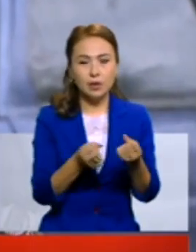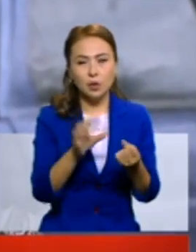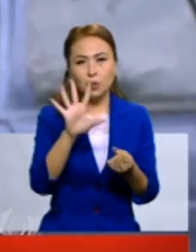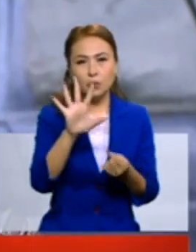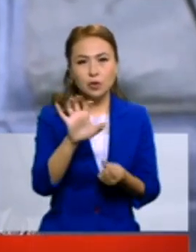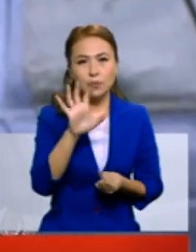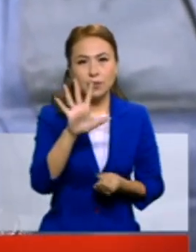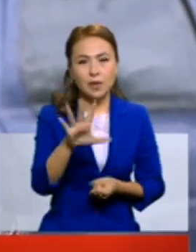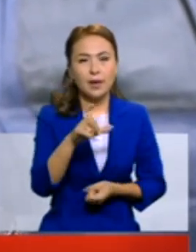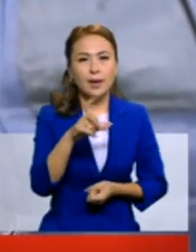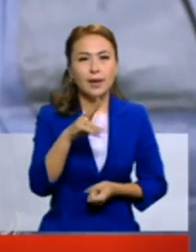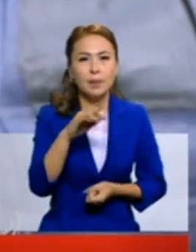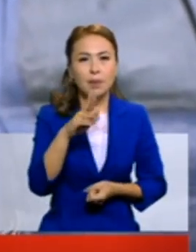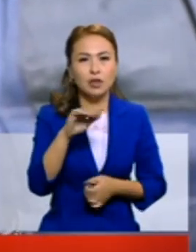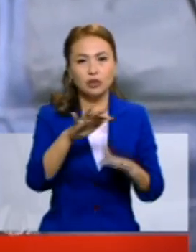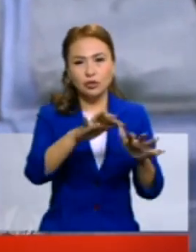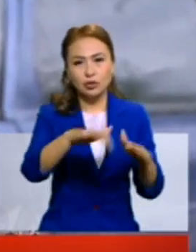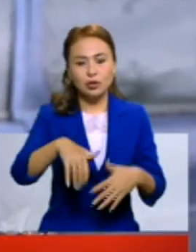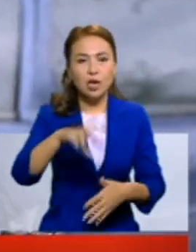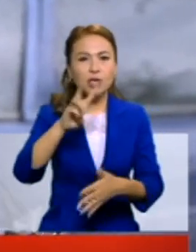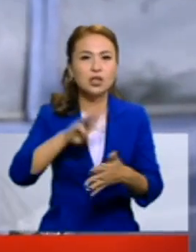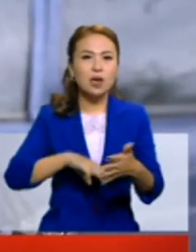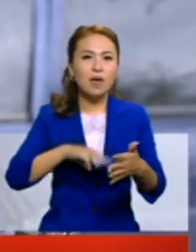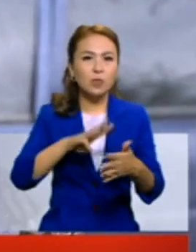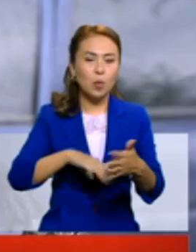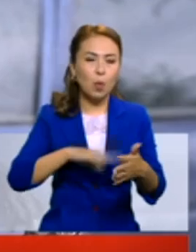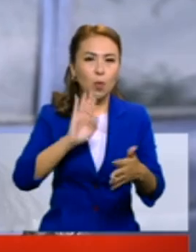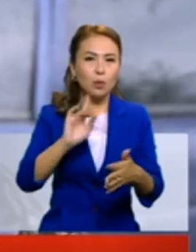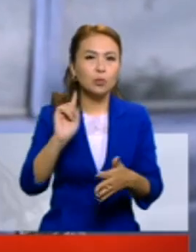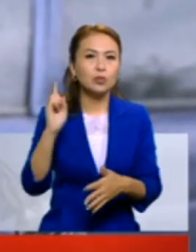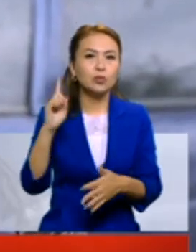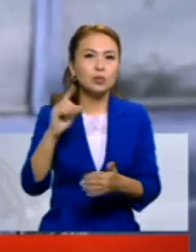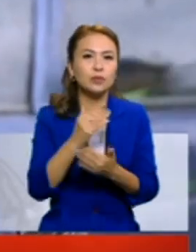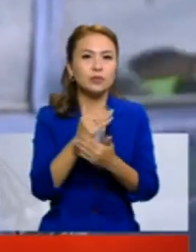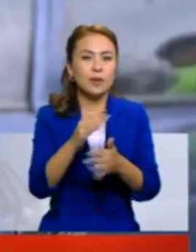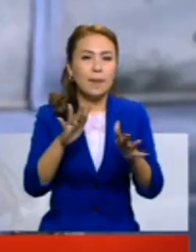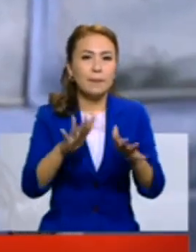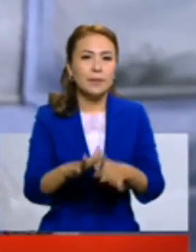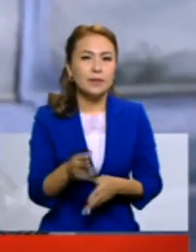505-ші экипажбен қазір айып тұраққа жеткізетін болады. Өйткені ол орында төлемейтін болып тұр.